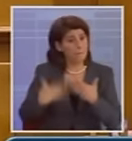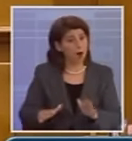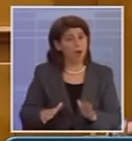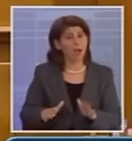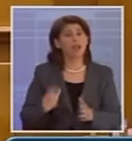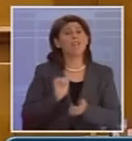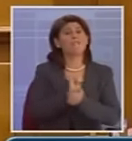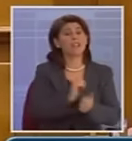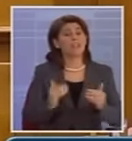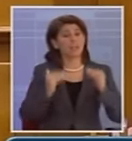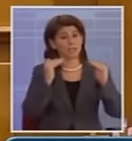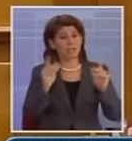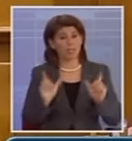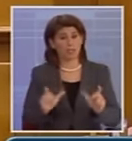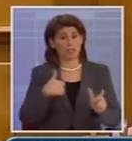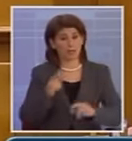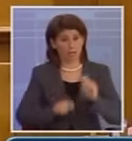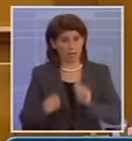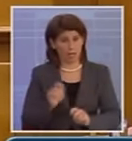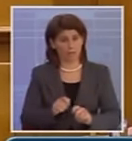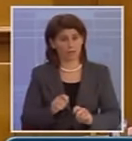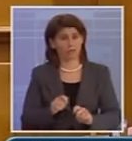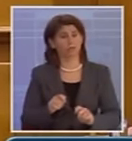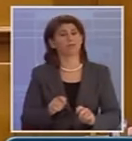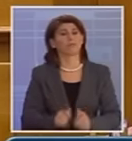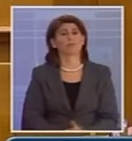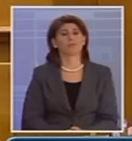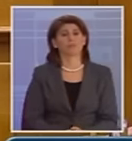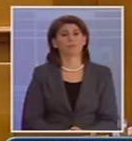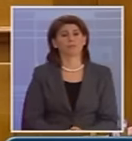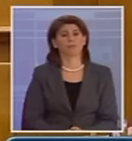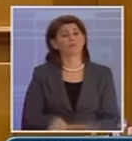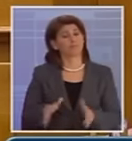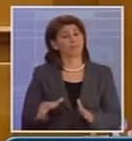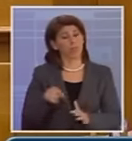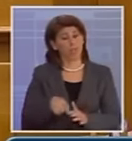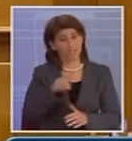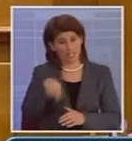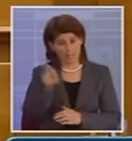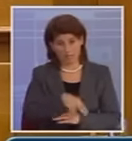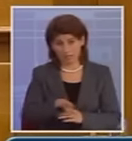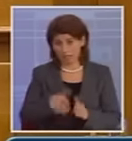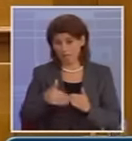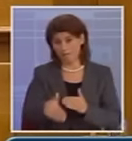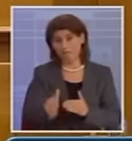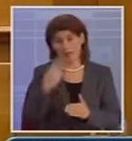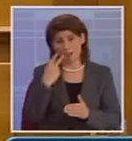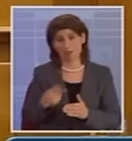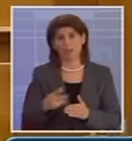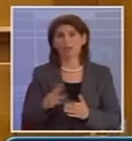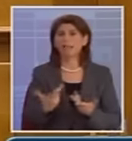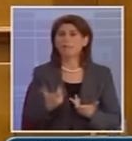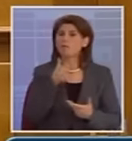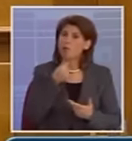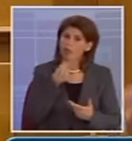τις φυλακές υψής ασφαλείας που δημιουργήσαμε. Φαίνεται ότι πάτε και αυτές να τις καταργήσετε. Γιατί? Για να είναι